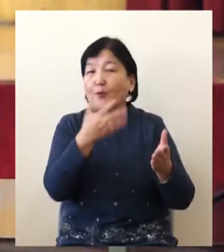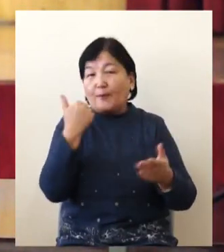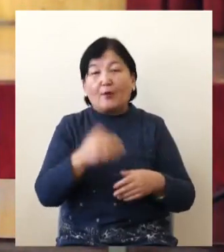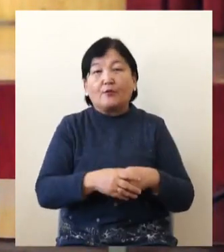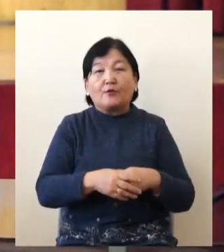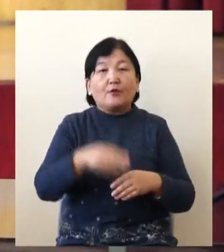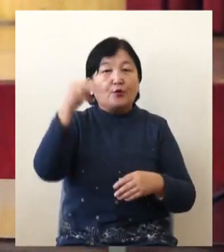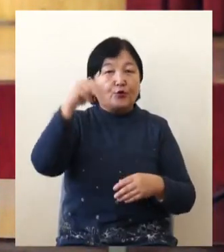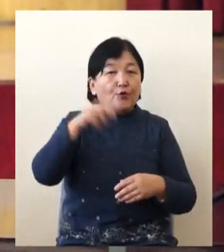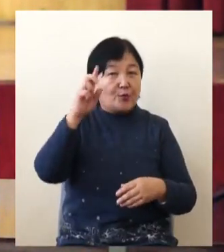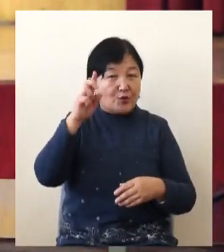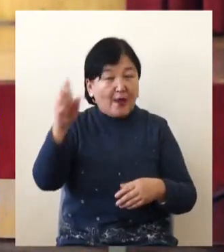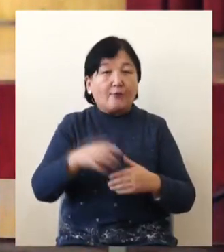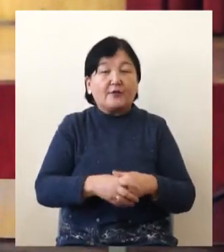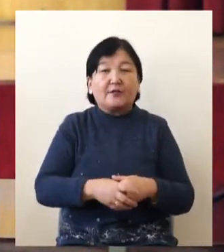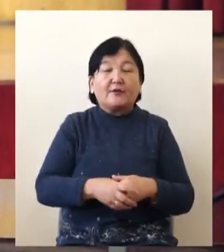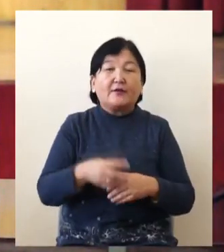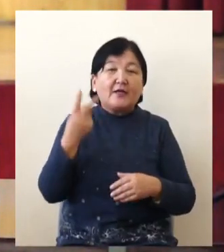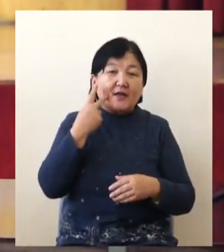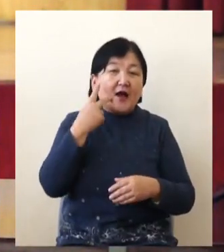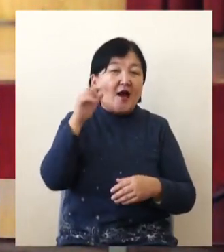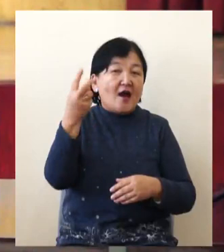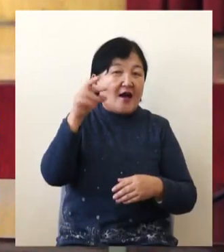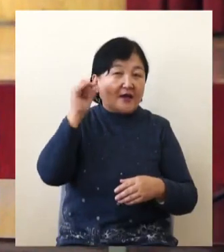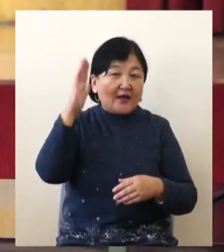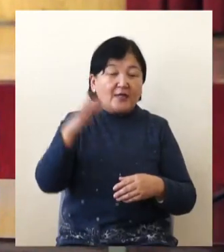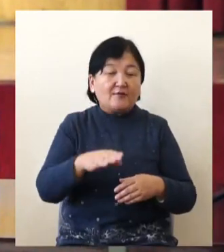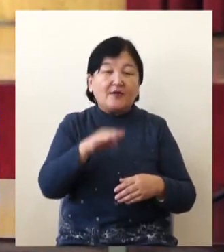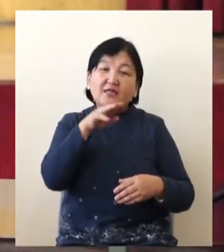байгууллагыг дөгсөн хандивыг татвараас чөлөөлдөг.